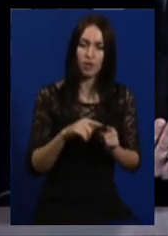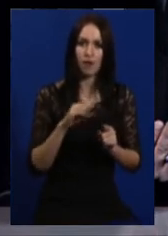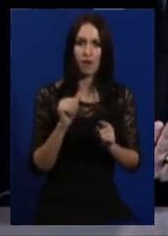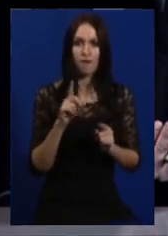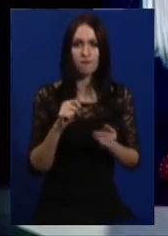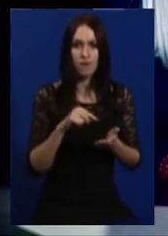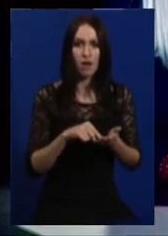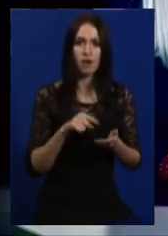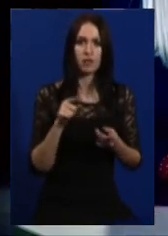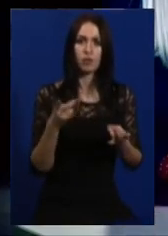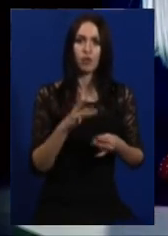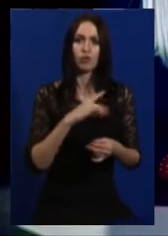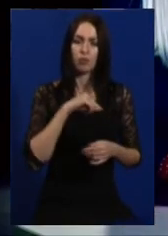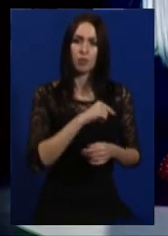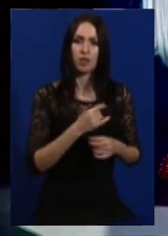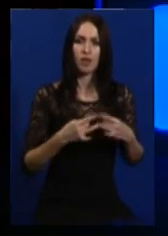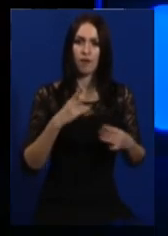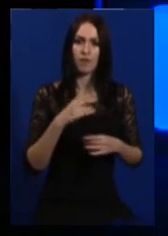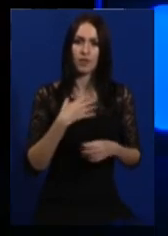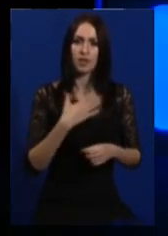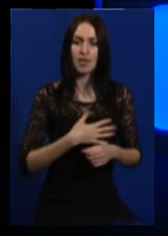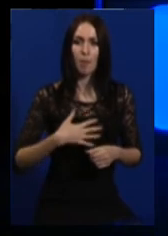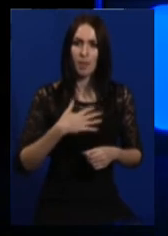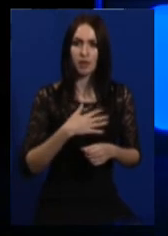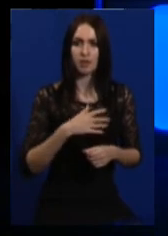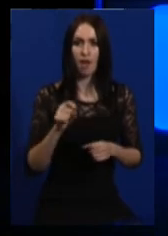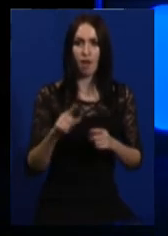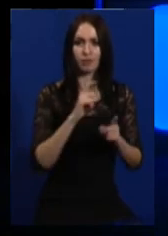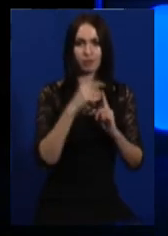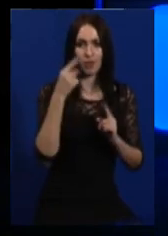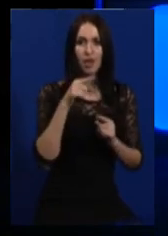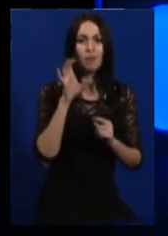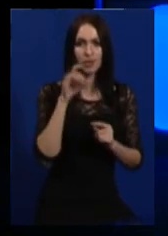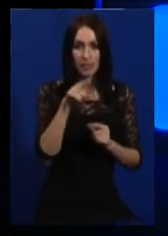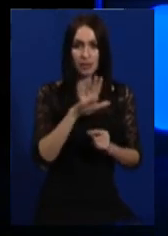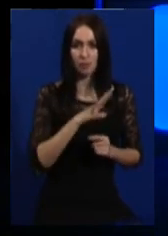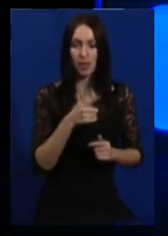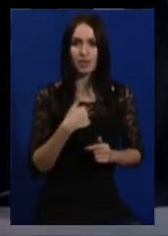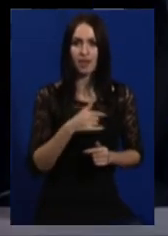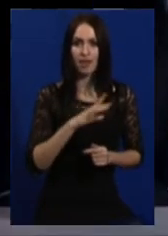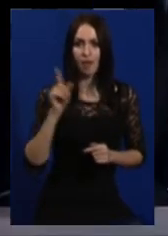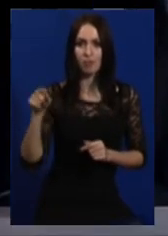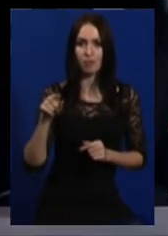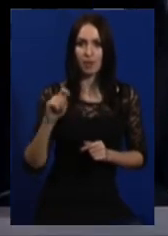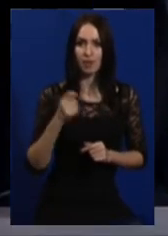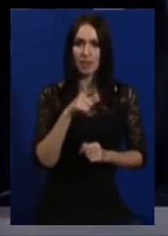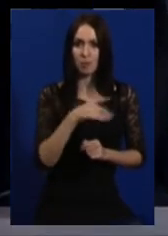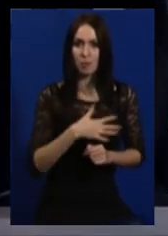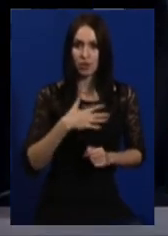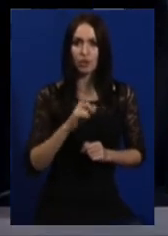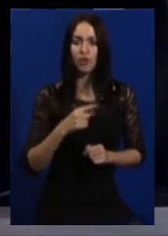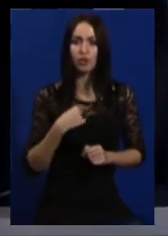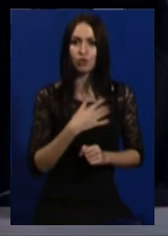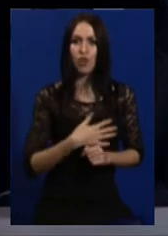ты должен быть депрессии говорит послушай и также переживала то что я